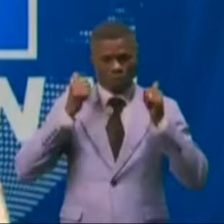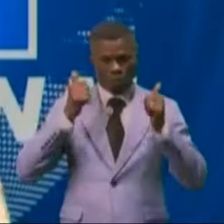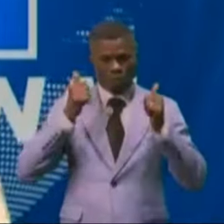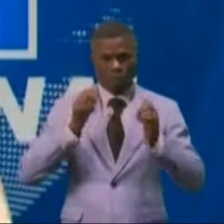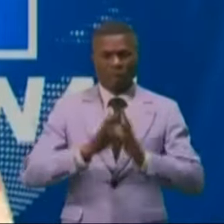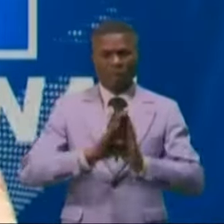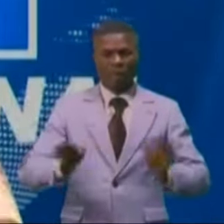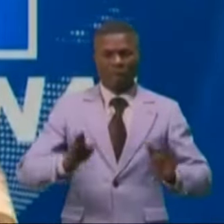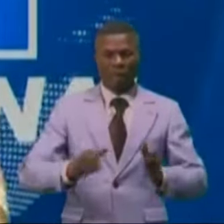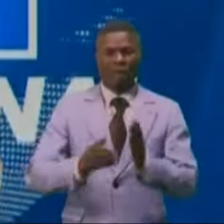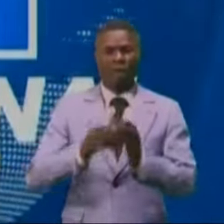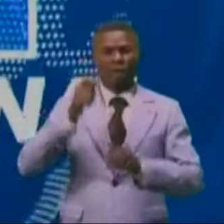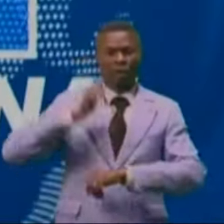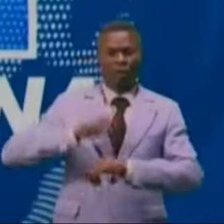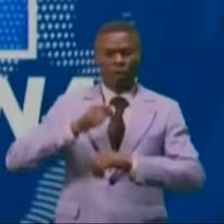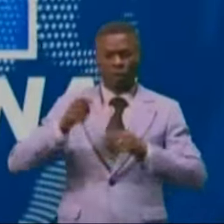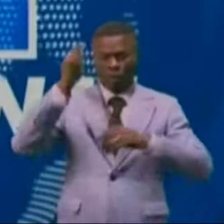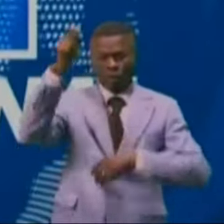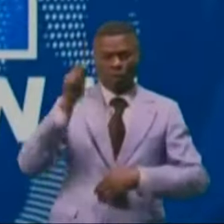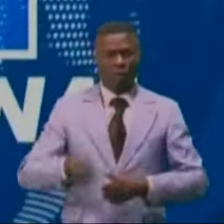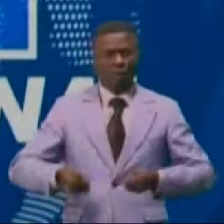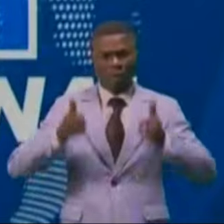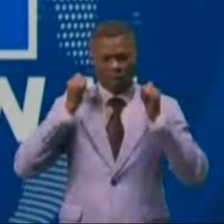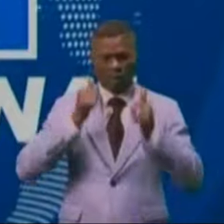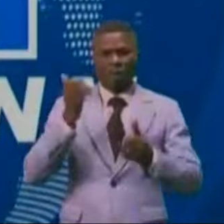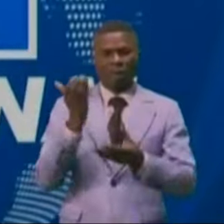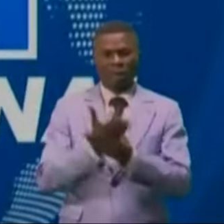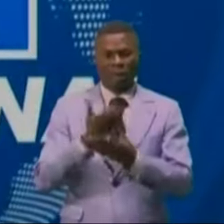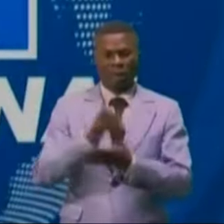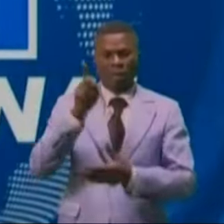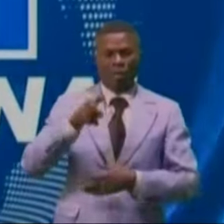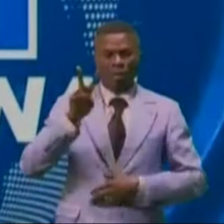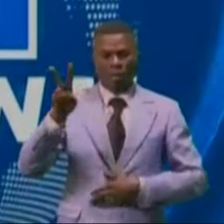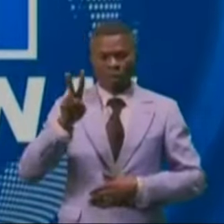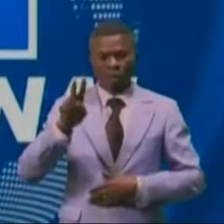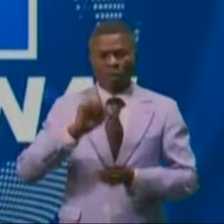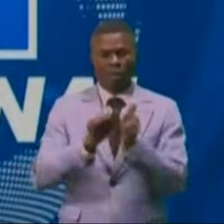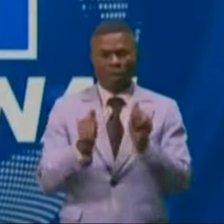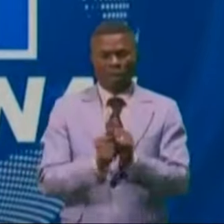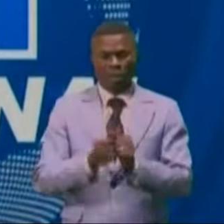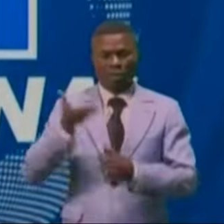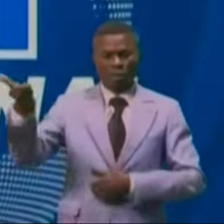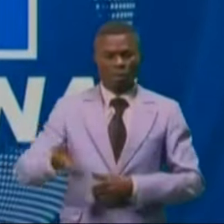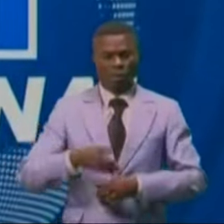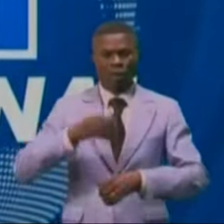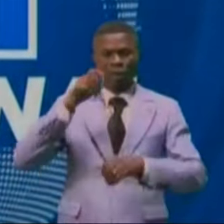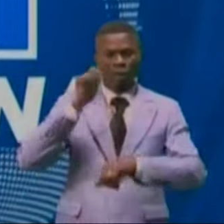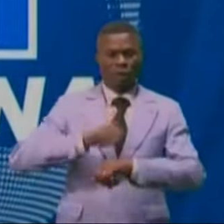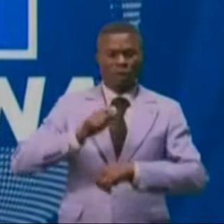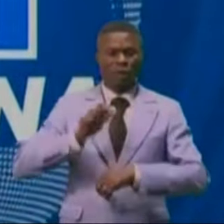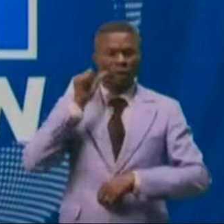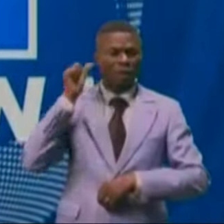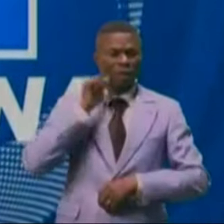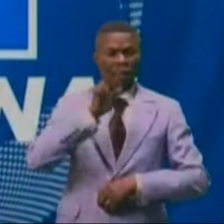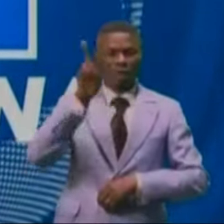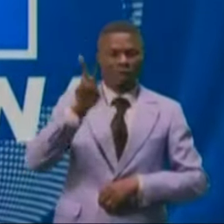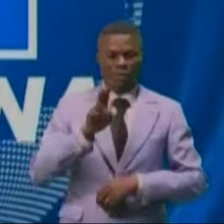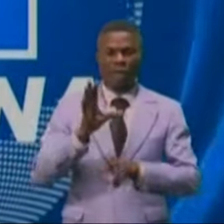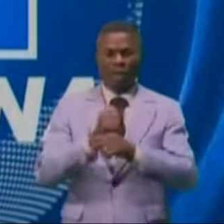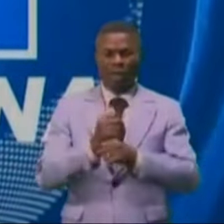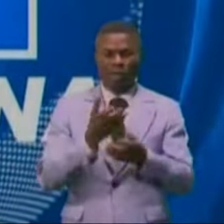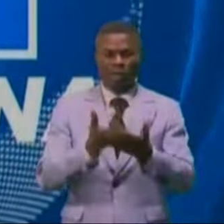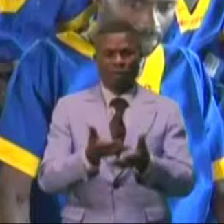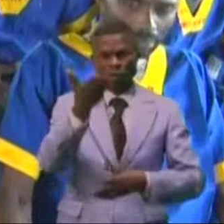compétence du tribunal militaire et récusé les procès-verbaux pour certains prévenus à l'audience d'hier, vendredi. Résumé avec Edith